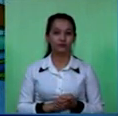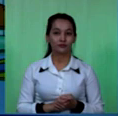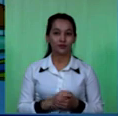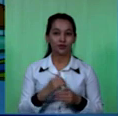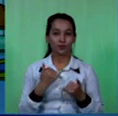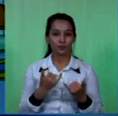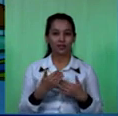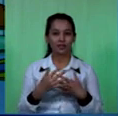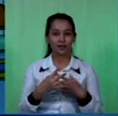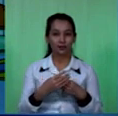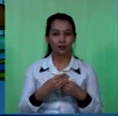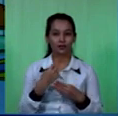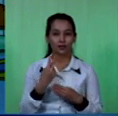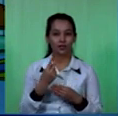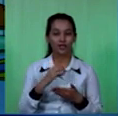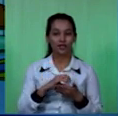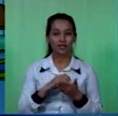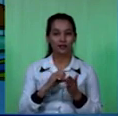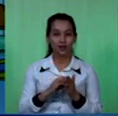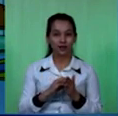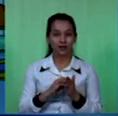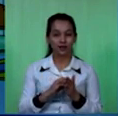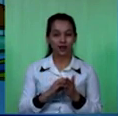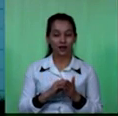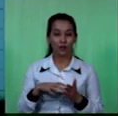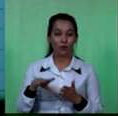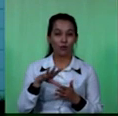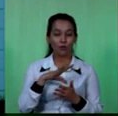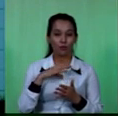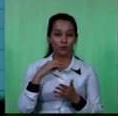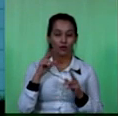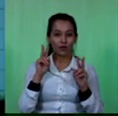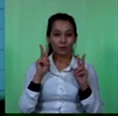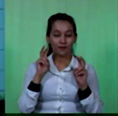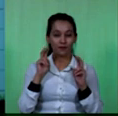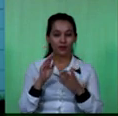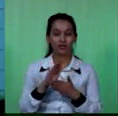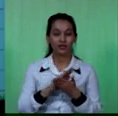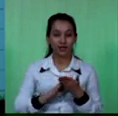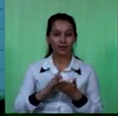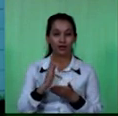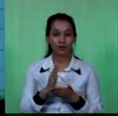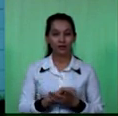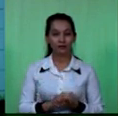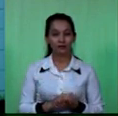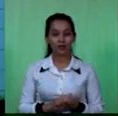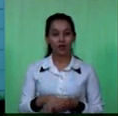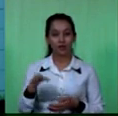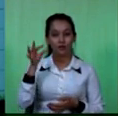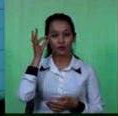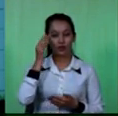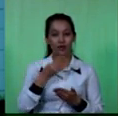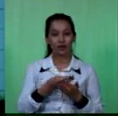Bugun biz sizlar bilan 3-sinfda o'tilgan mavzularimiz yuzasidan bilimlarimizni takrorlab olamiz. Yodingizdami